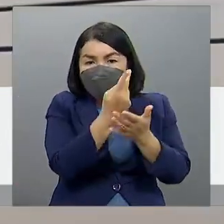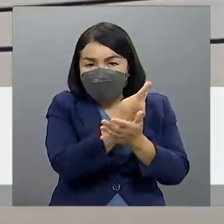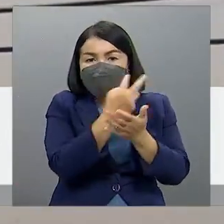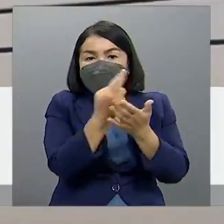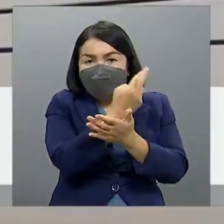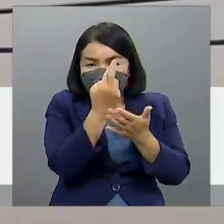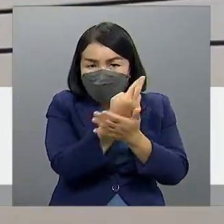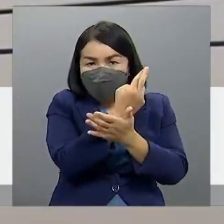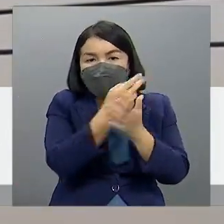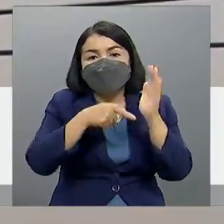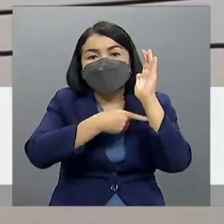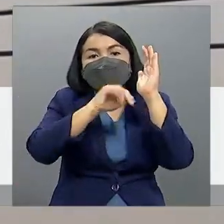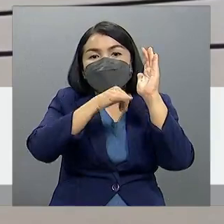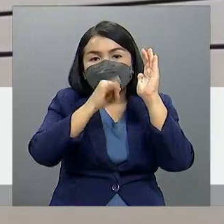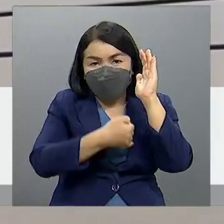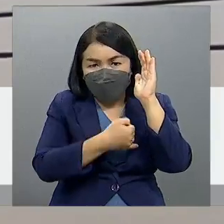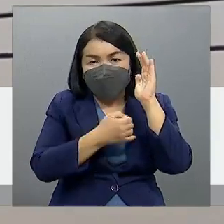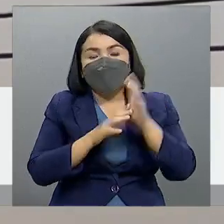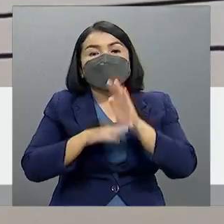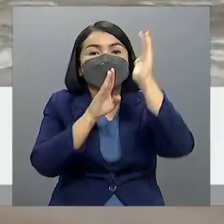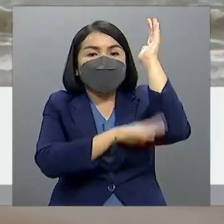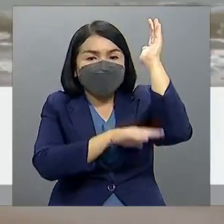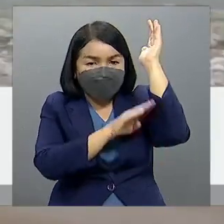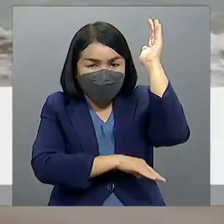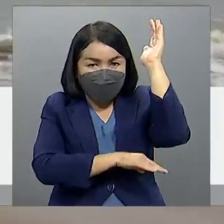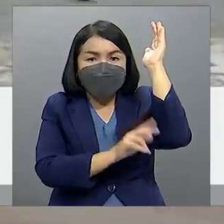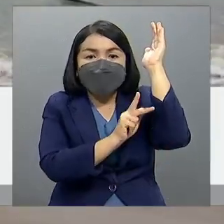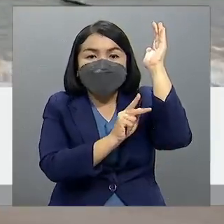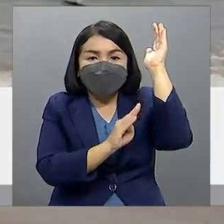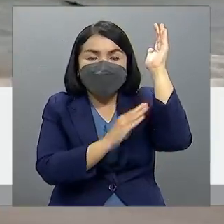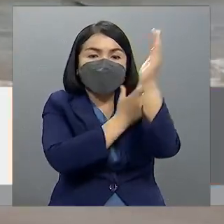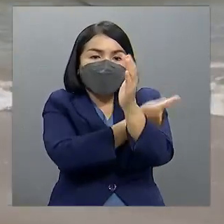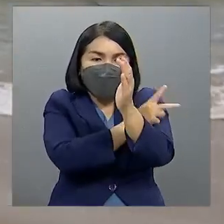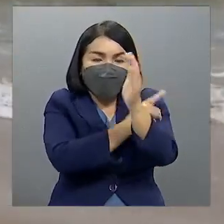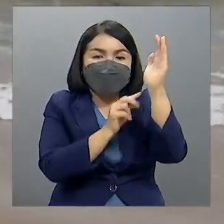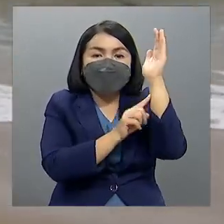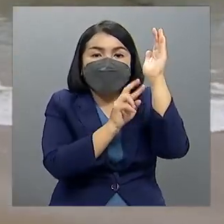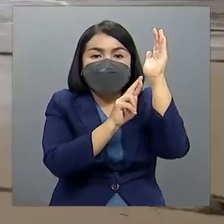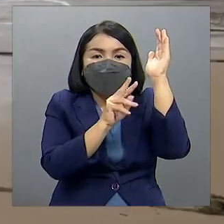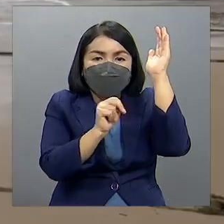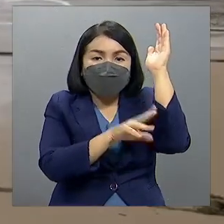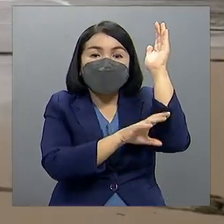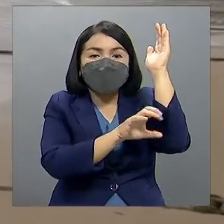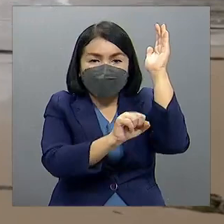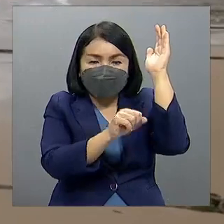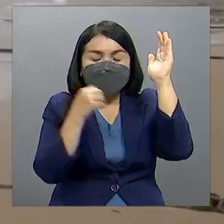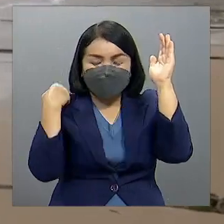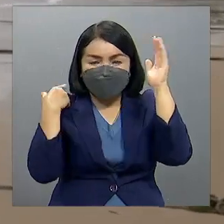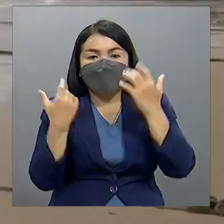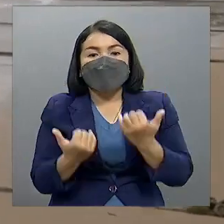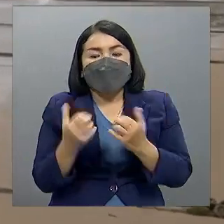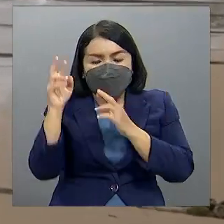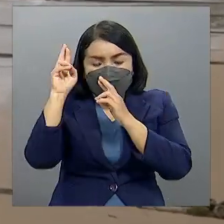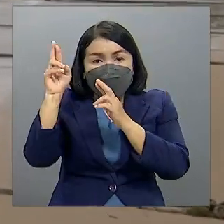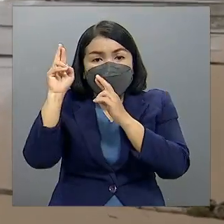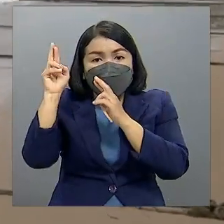วบคีรีขันธ์ภาคใต้ที่จังหวัดกระบี่ภูเก็ตระนองและสุราษฎร์ธานีค่ะนอกจากนี้ยังให้เฝ้าระวังระดับน้ำสูงขึ้น